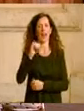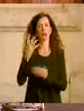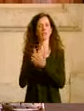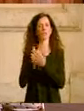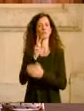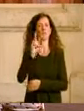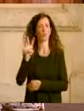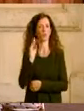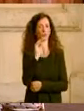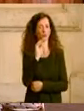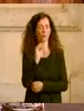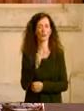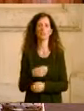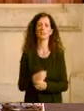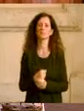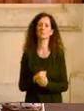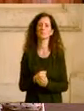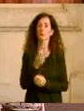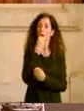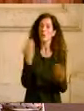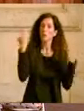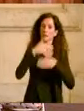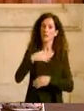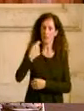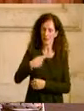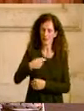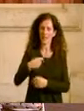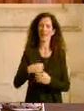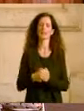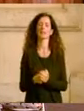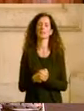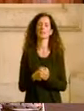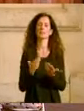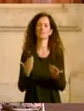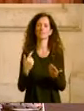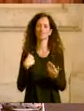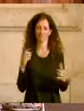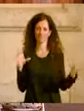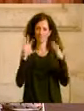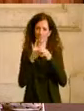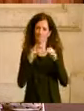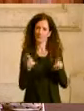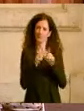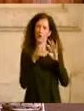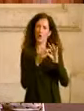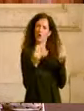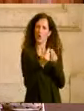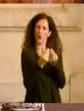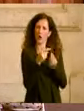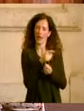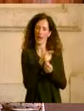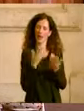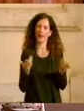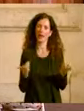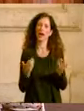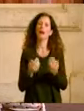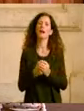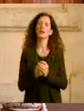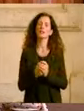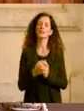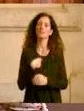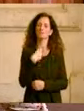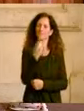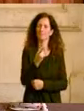Buonasera Presidente, buonasera. Anch'io mi associo come ha fatto dalla collega a esprimere la solidarietà